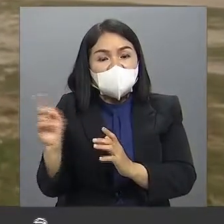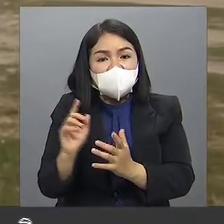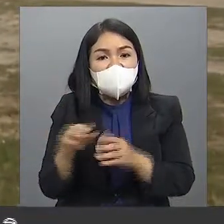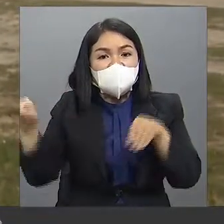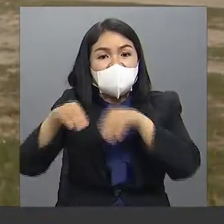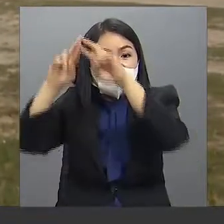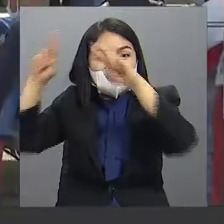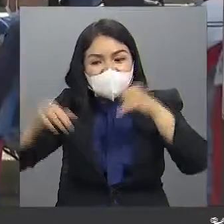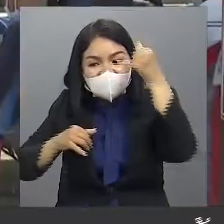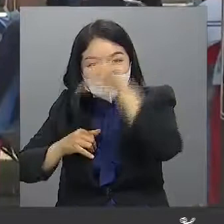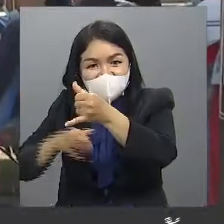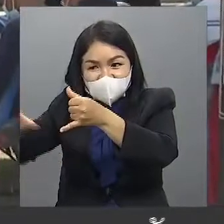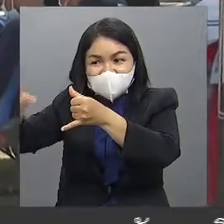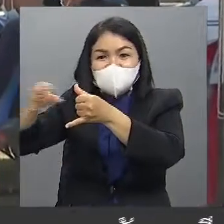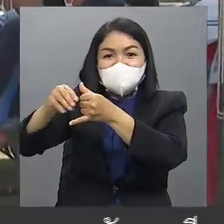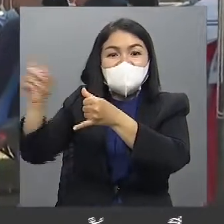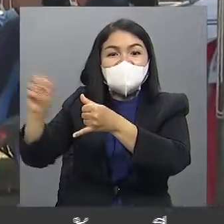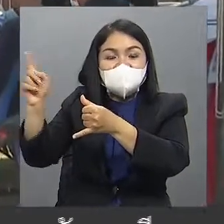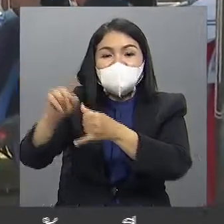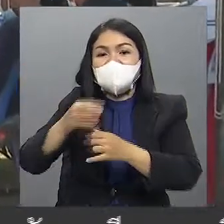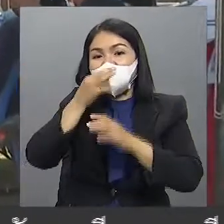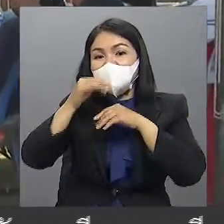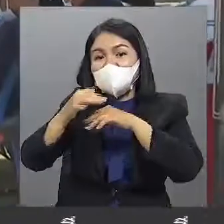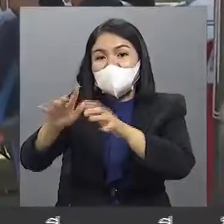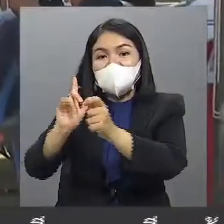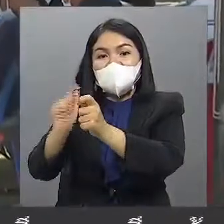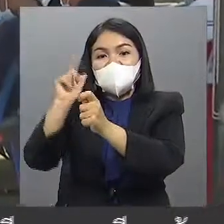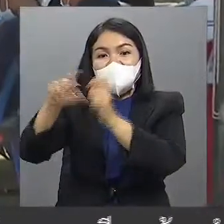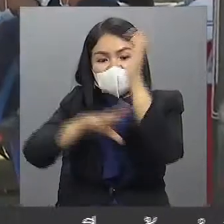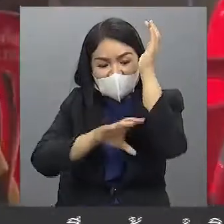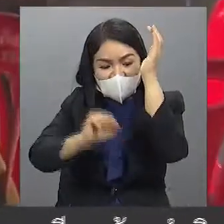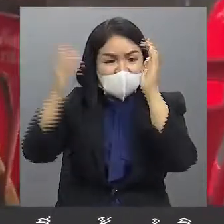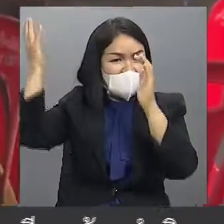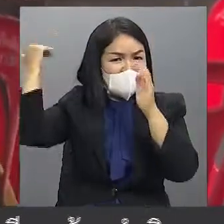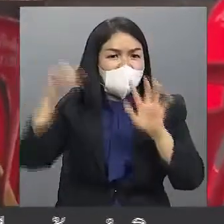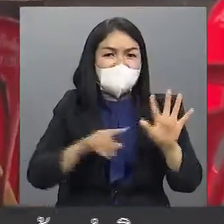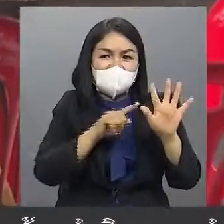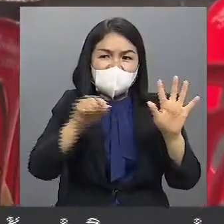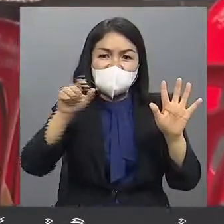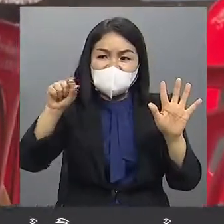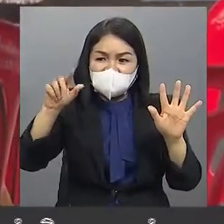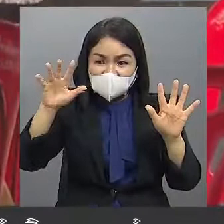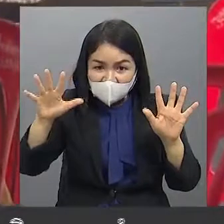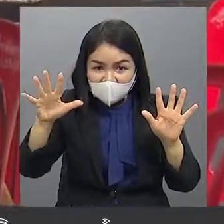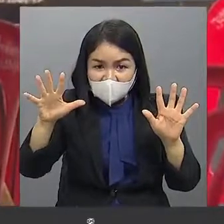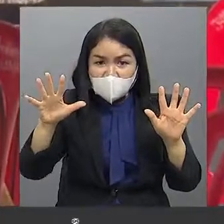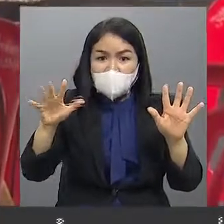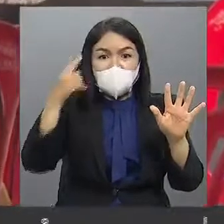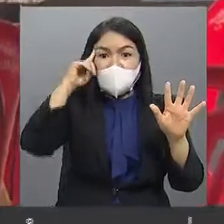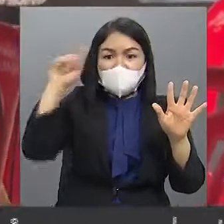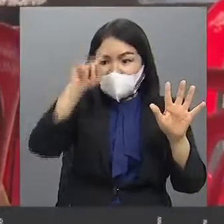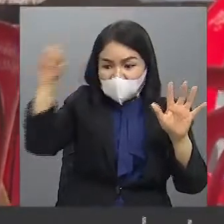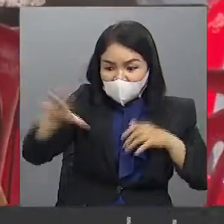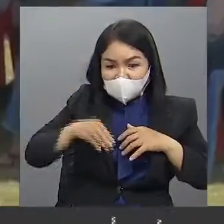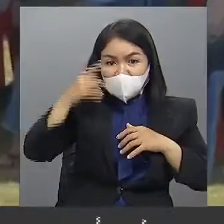ถนนวชิราทะเลหลวงอำเภอเมืองสงขลาตั้งแต่วันที่5ถึง25เมษายนทยอยเดินทางมาตรวจคัดกรองที่บริเวณสนามส